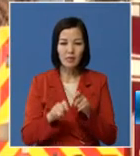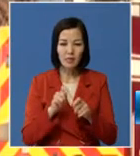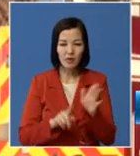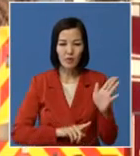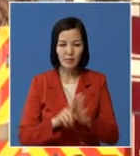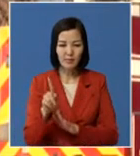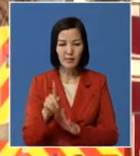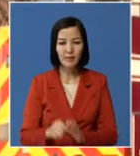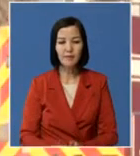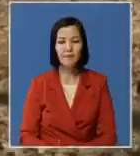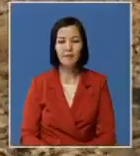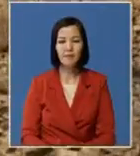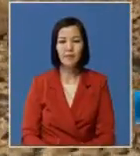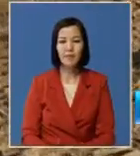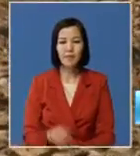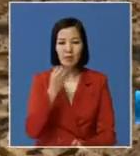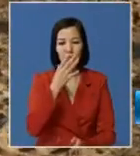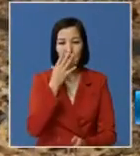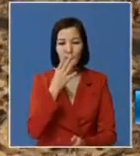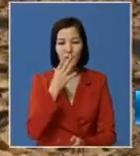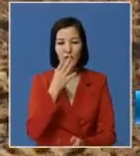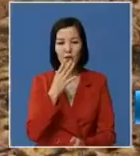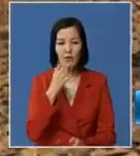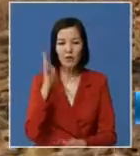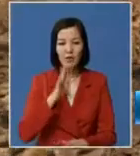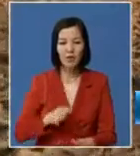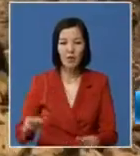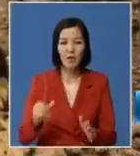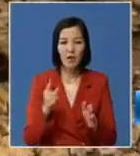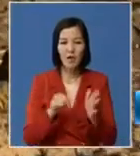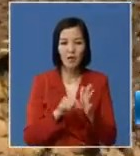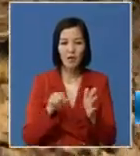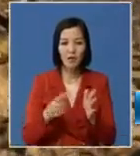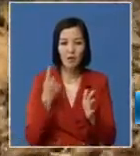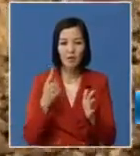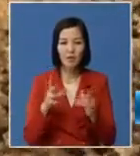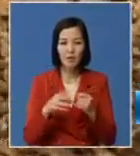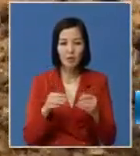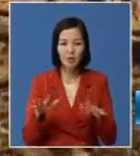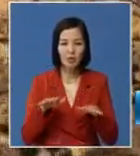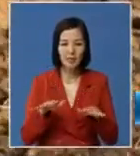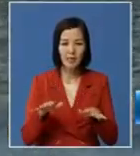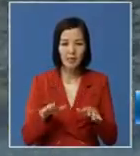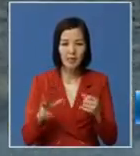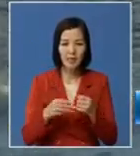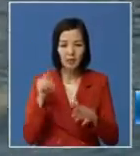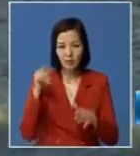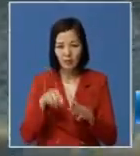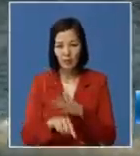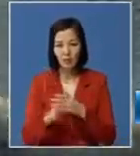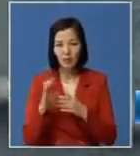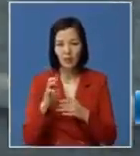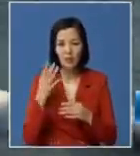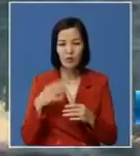жұмыстары басталды. Жапонияның Торесима аралында 6,1 балдық жер сілкінді. Зілзала теңіз түбіндегі ошағынан